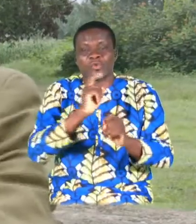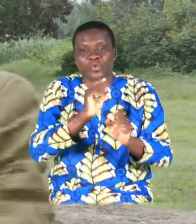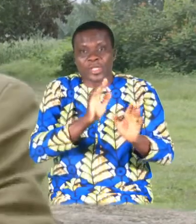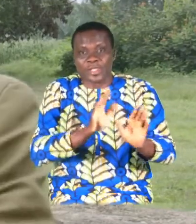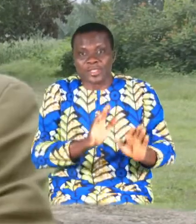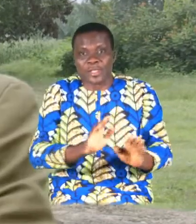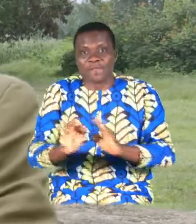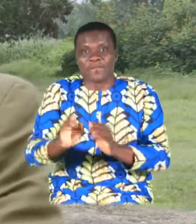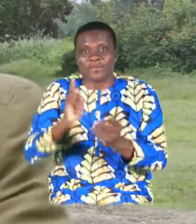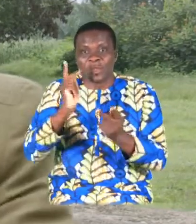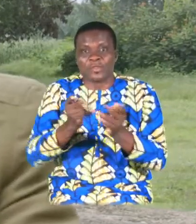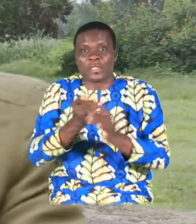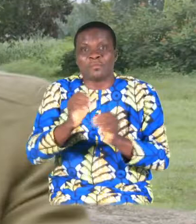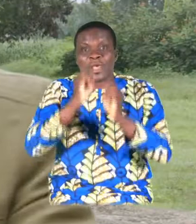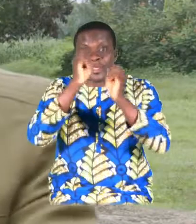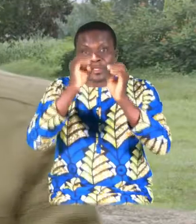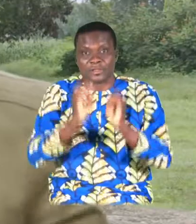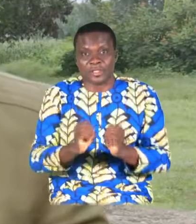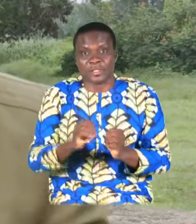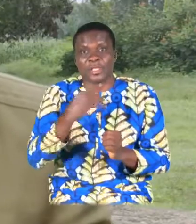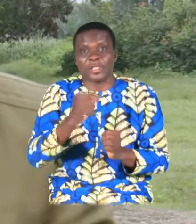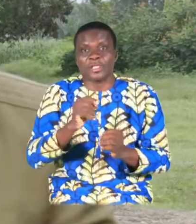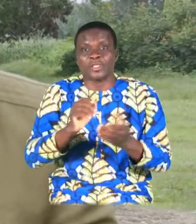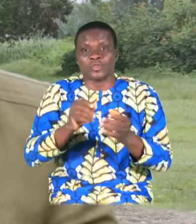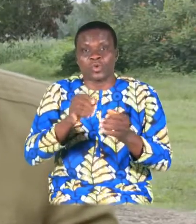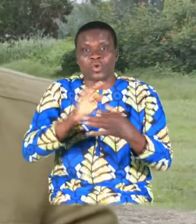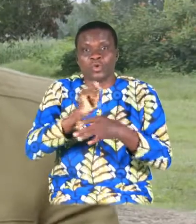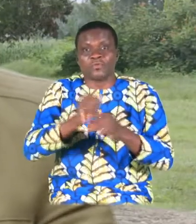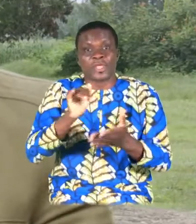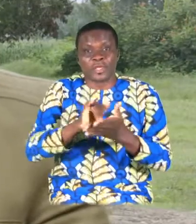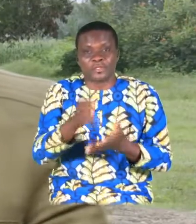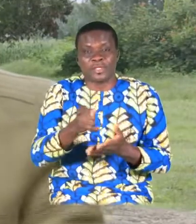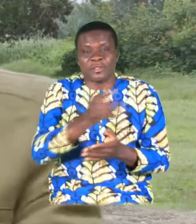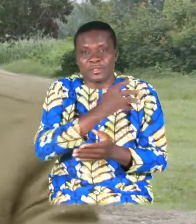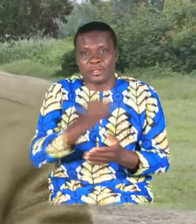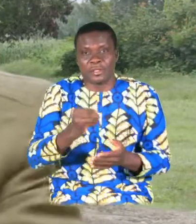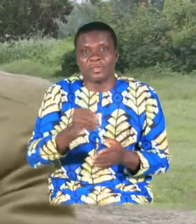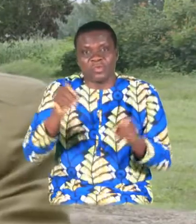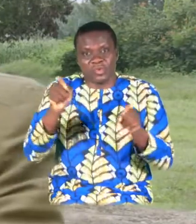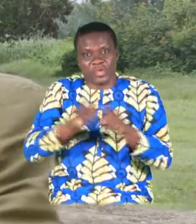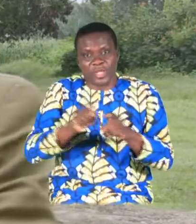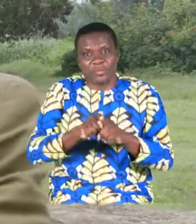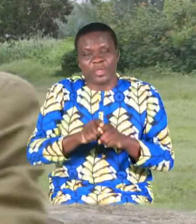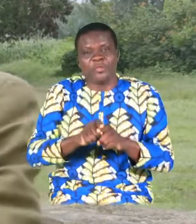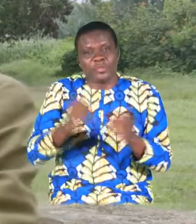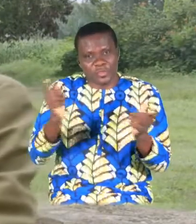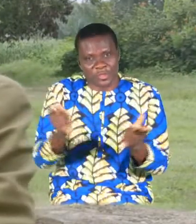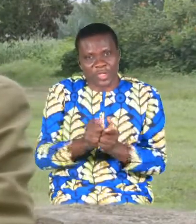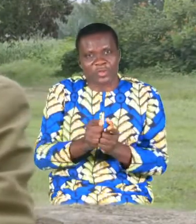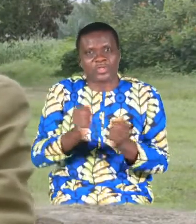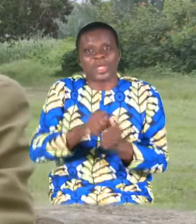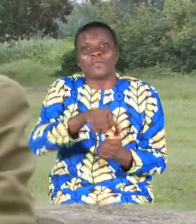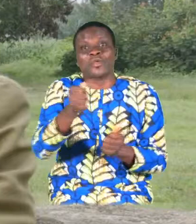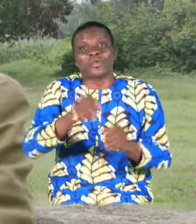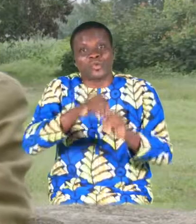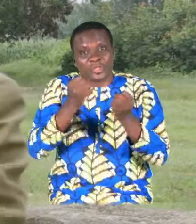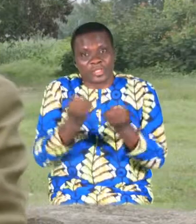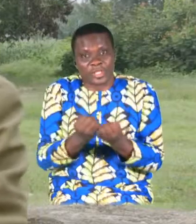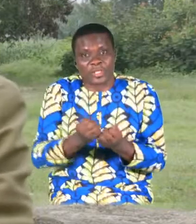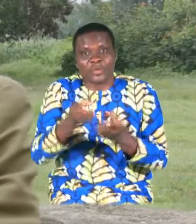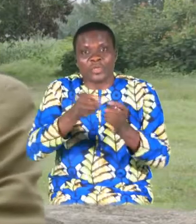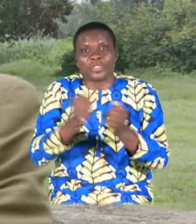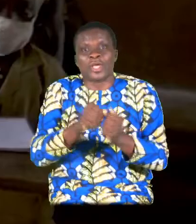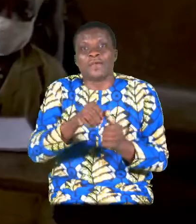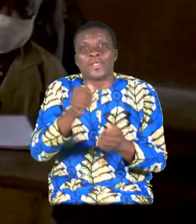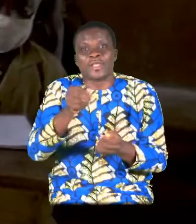d'être appréciées par les enseignants qui sont commis à ça. Et les mêmes se retrouvent encore avec une autre équipe, le directeur, avec des